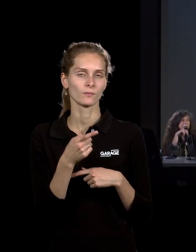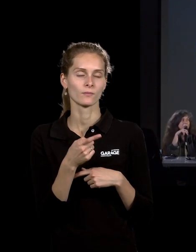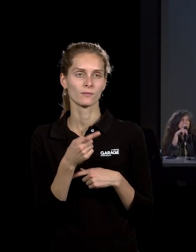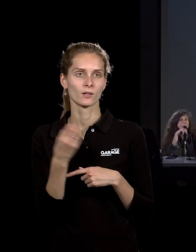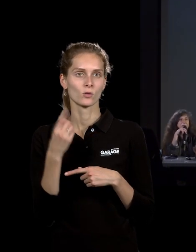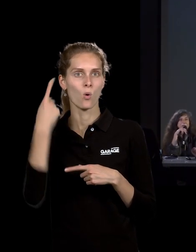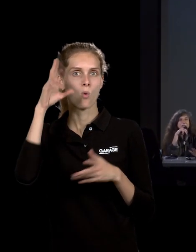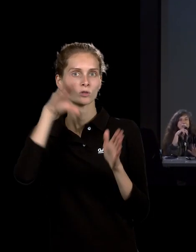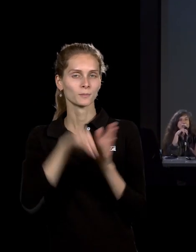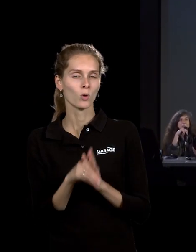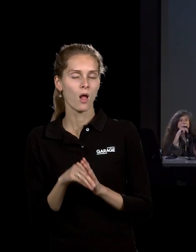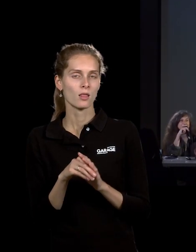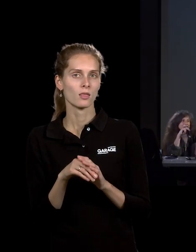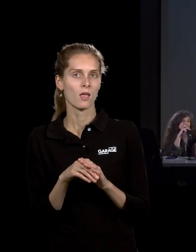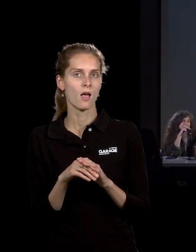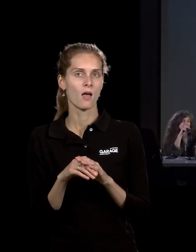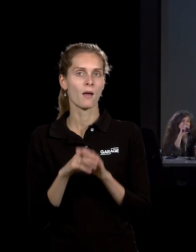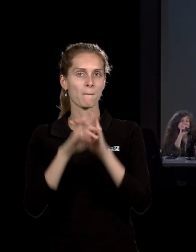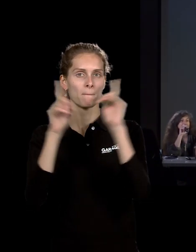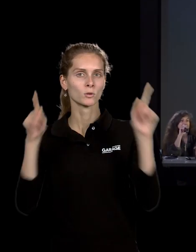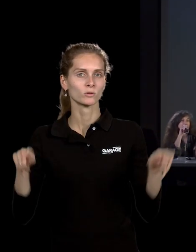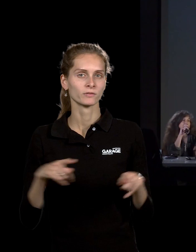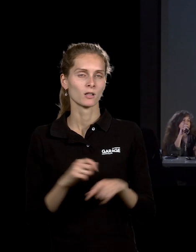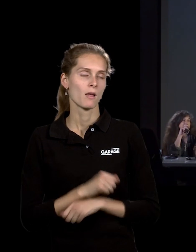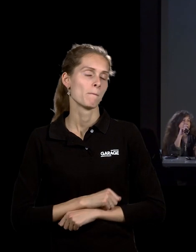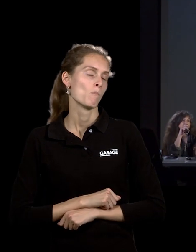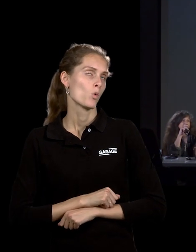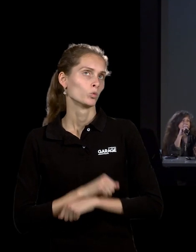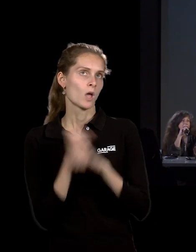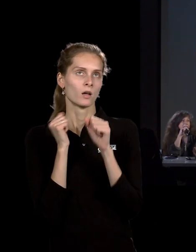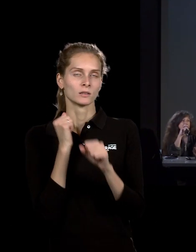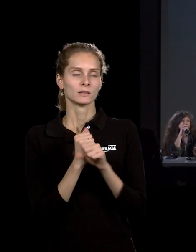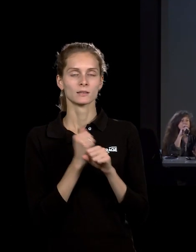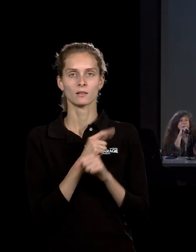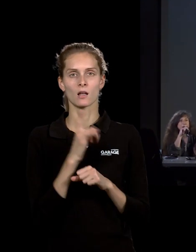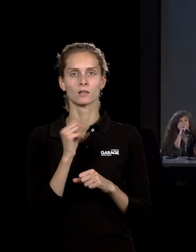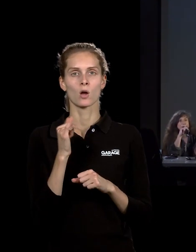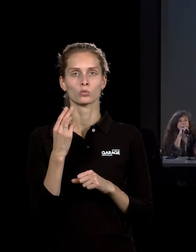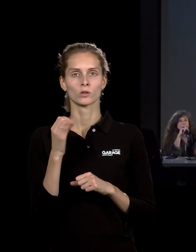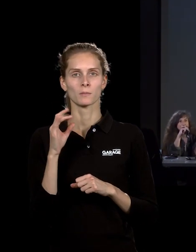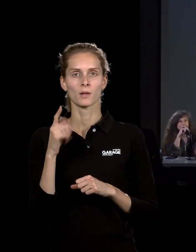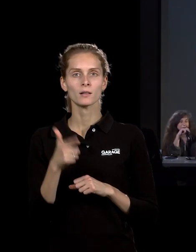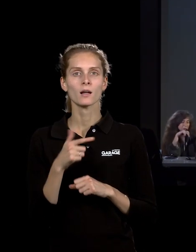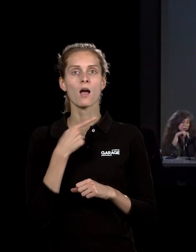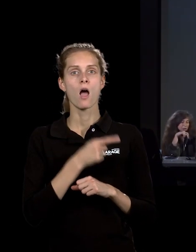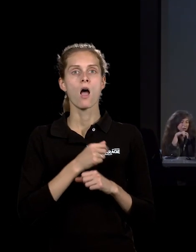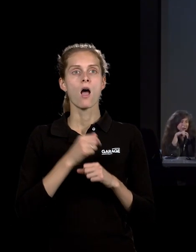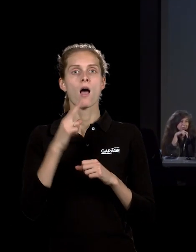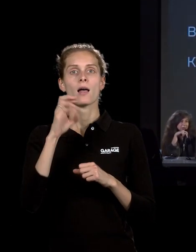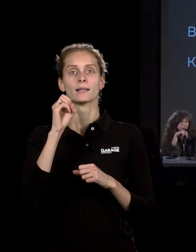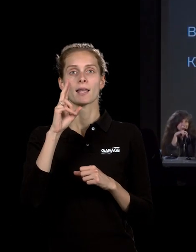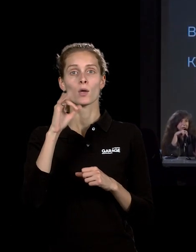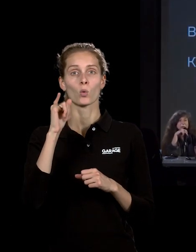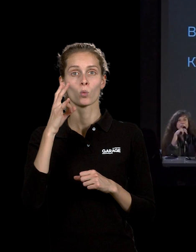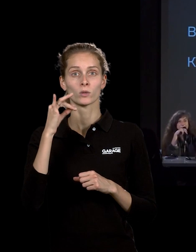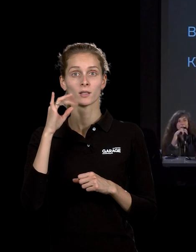менее концептуальное произведение, не менее бунтарское, которое делает Раушенберг, это стертый рисунок де Кунинга. Де Кунинг — это один